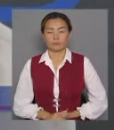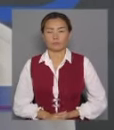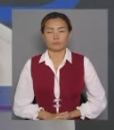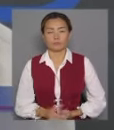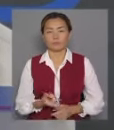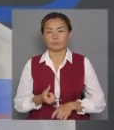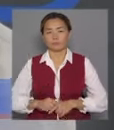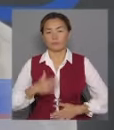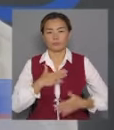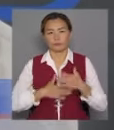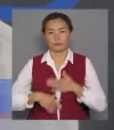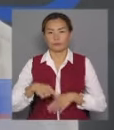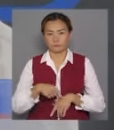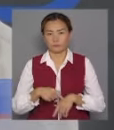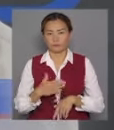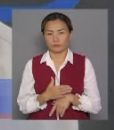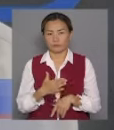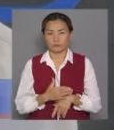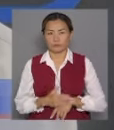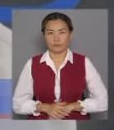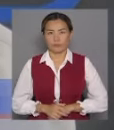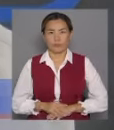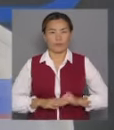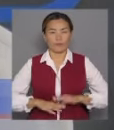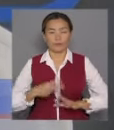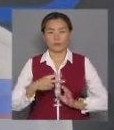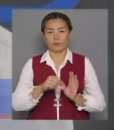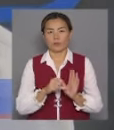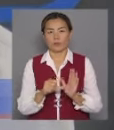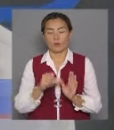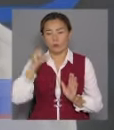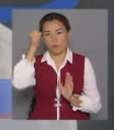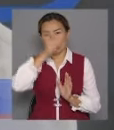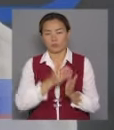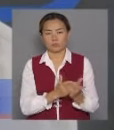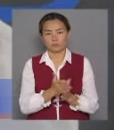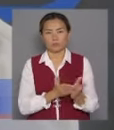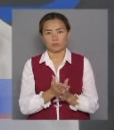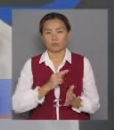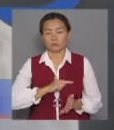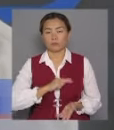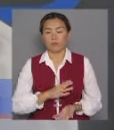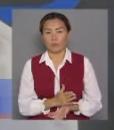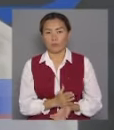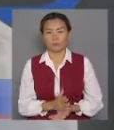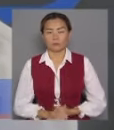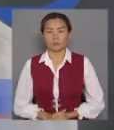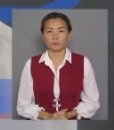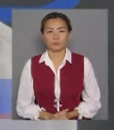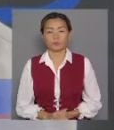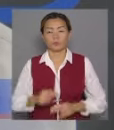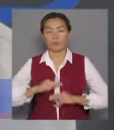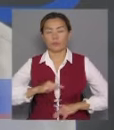Өте қуаныштымын. Осы салада 26 жыл қызмет еткен екенмін. Осы